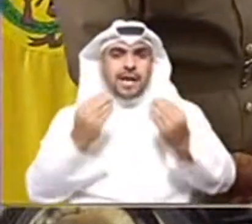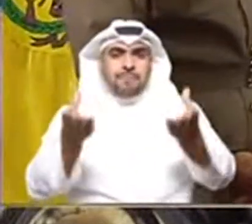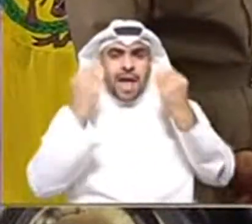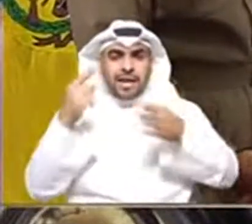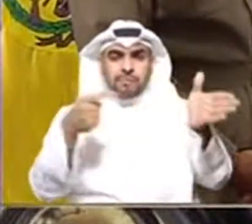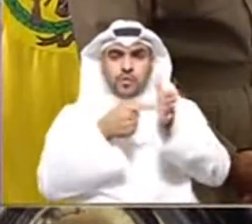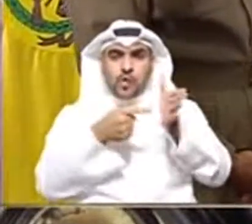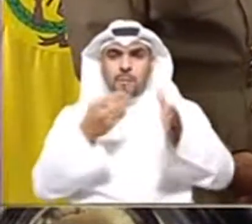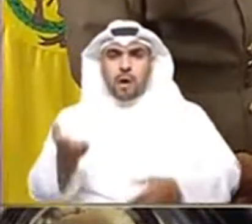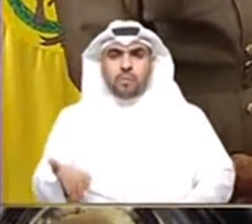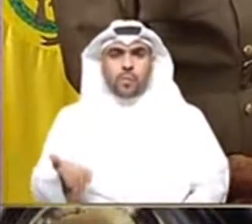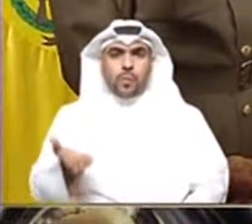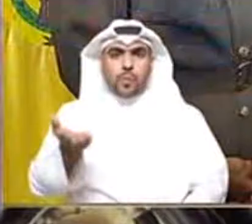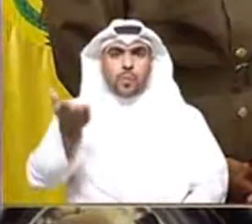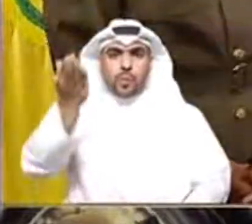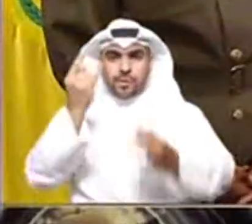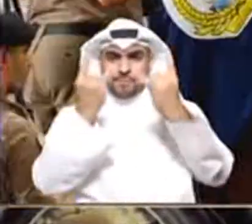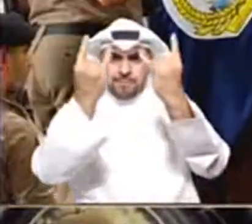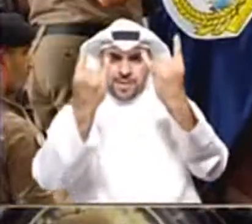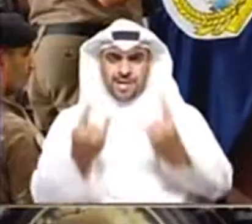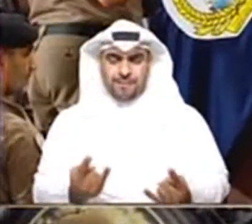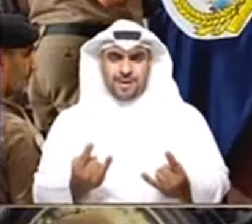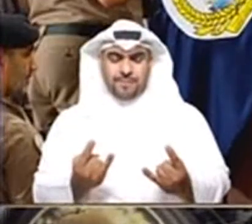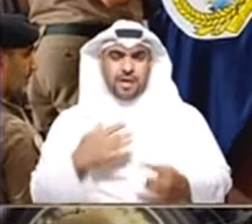مبارك العبدالله للقيادة والأركان،